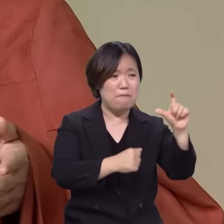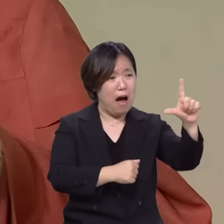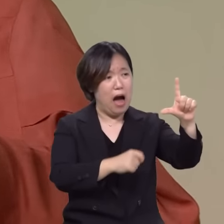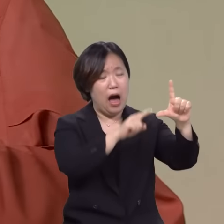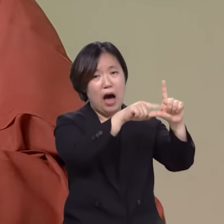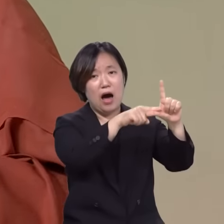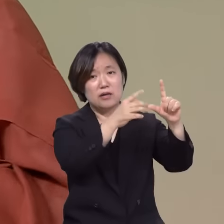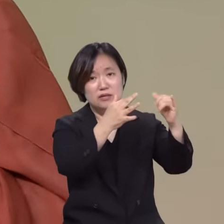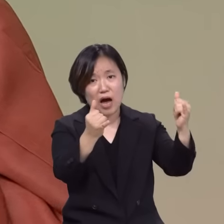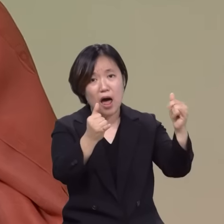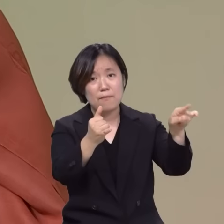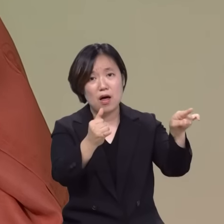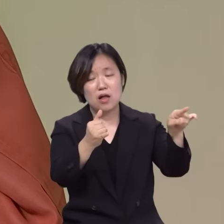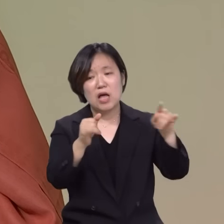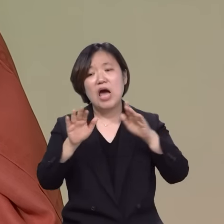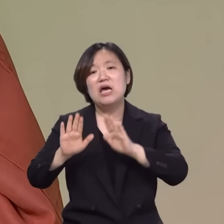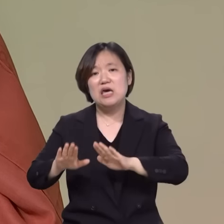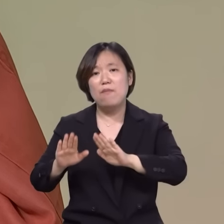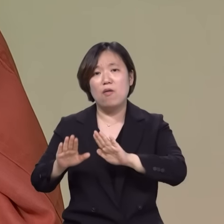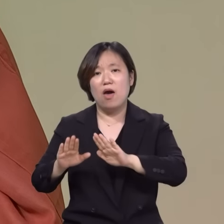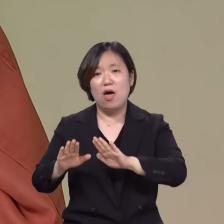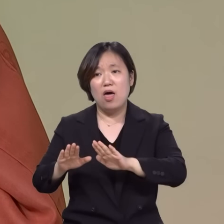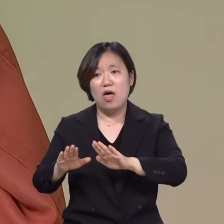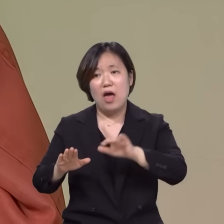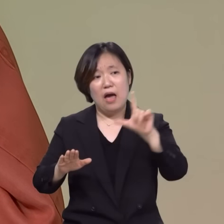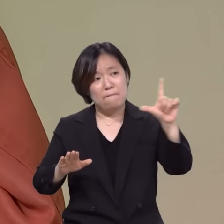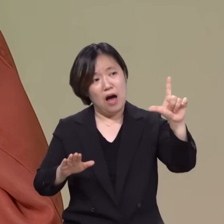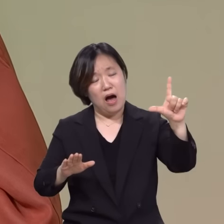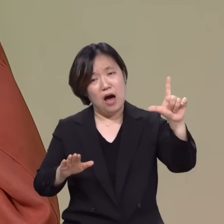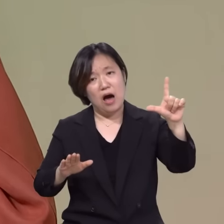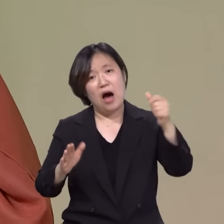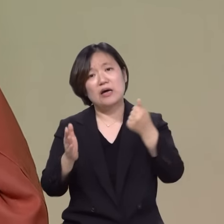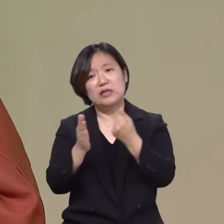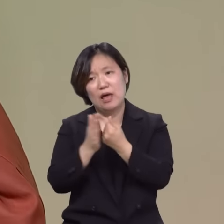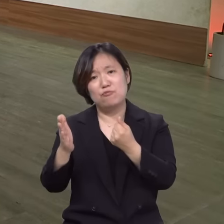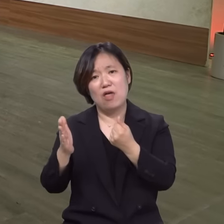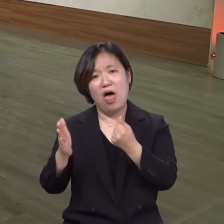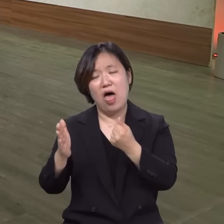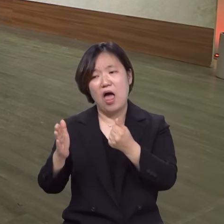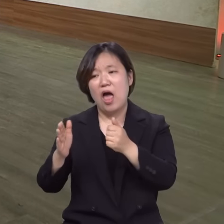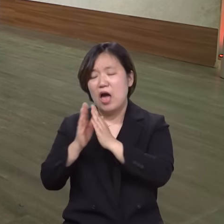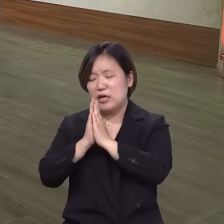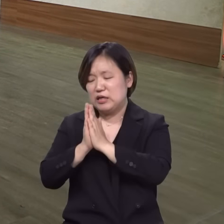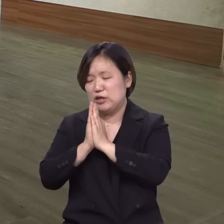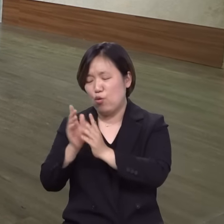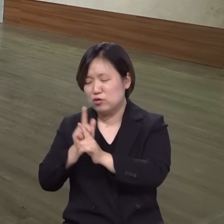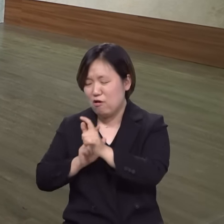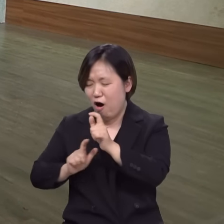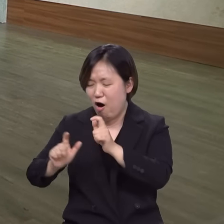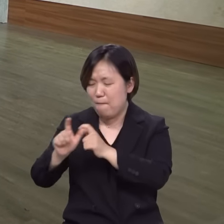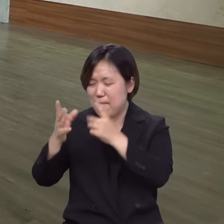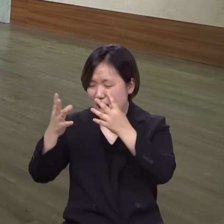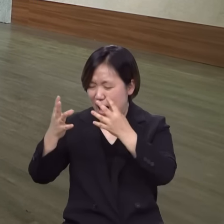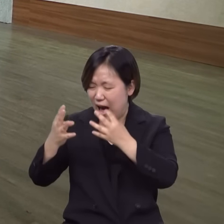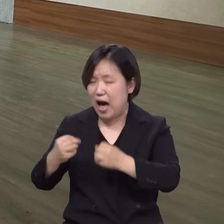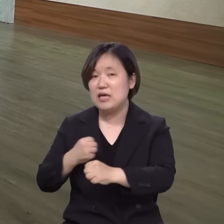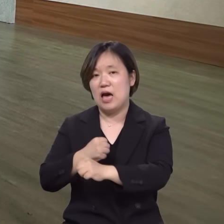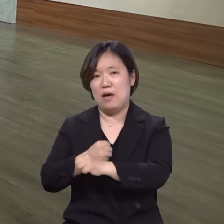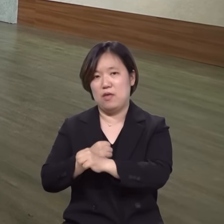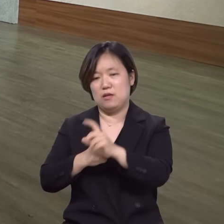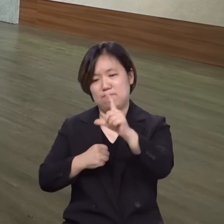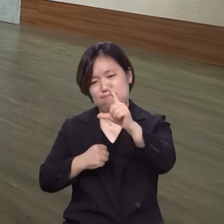이번 생에 갚아야 할게 많기 때문에 남들보다 더 기도를 많이 더 오래해야